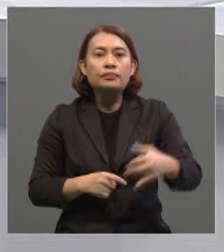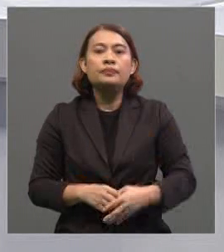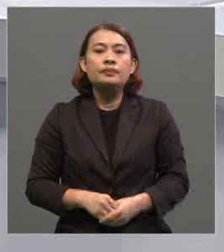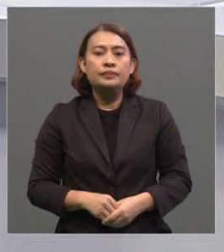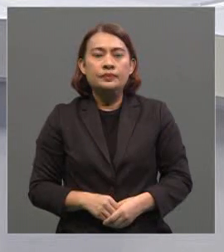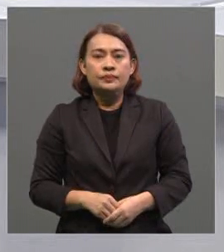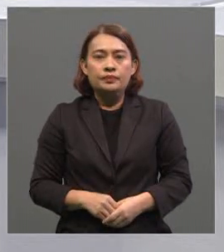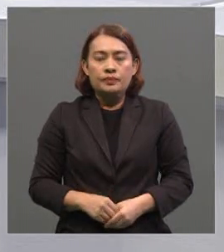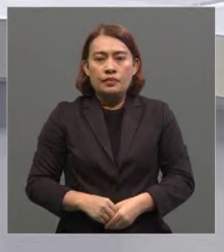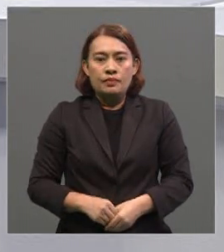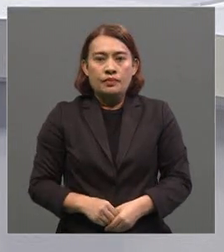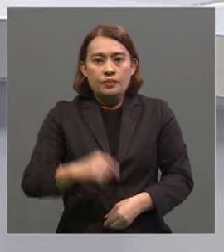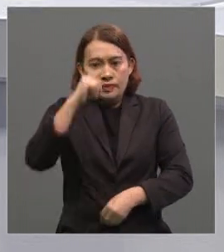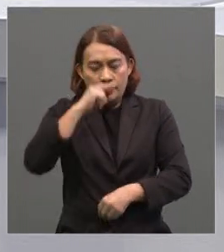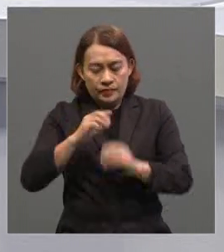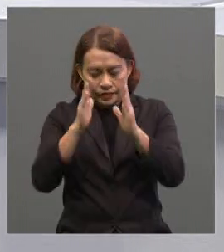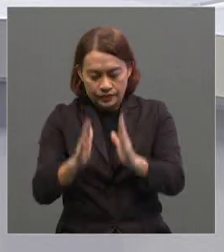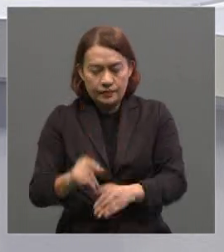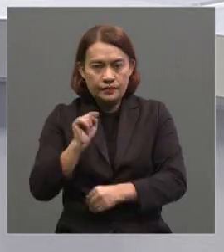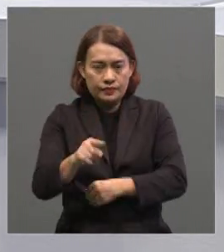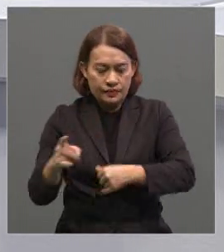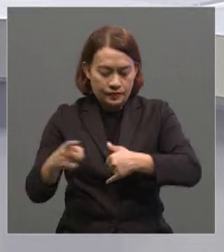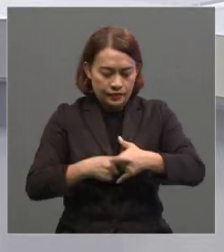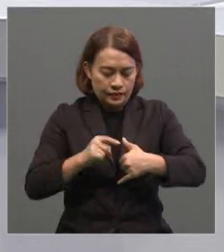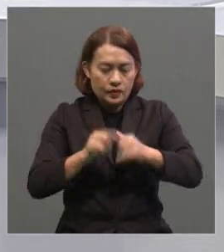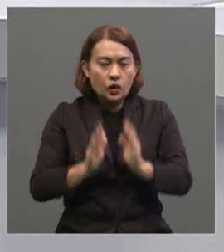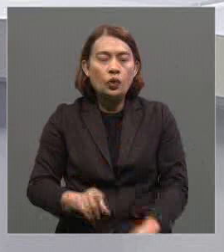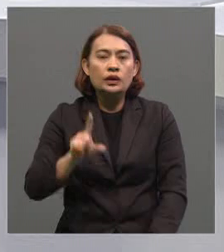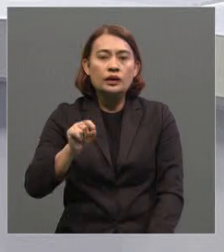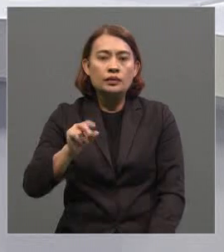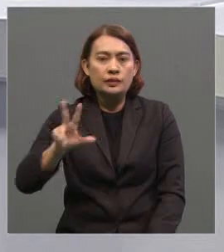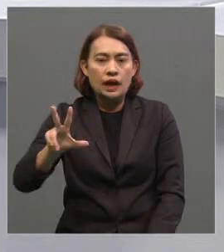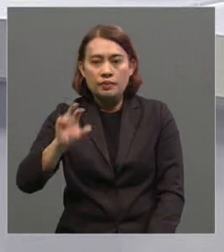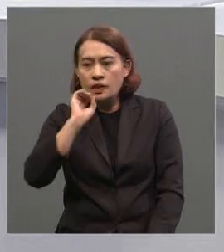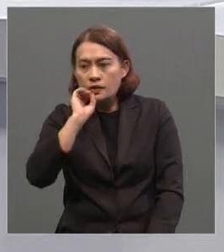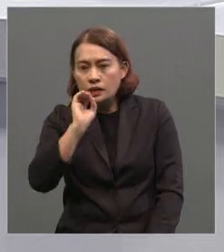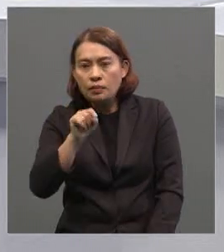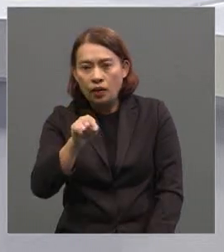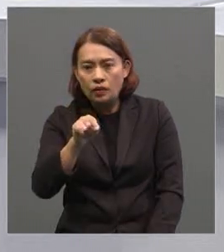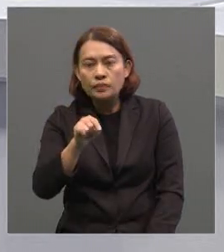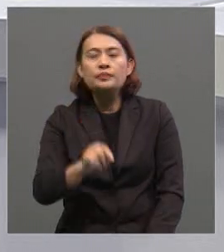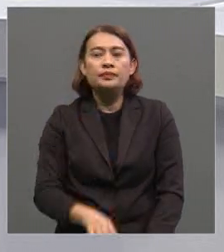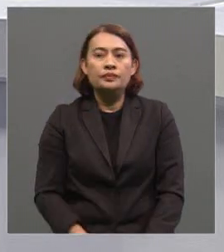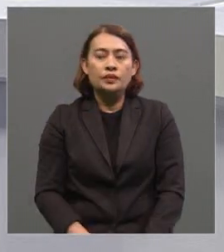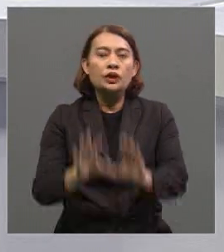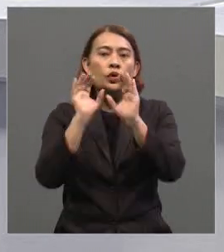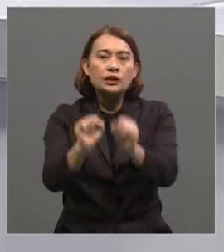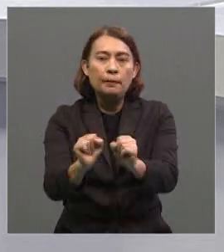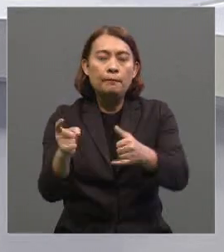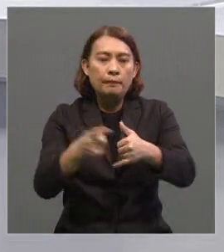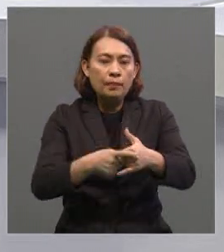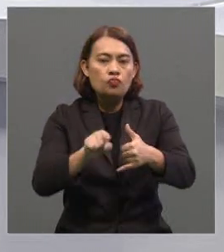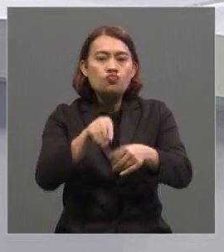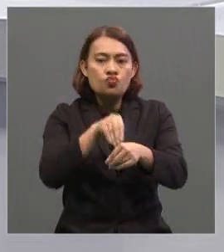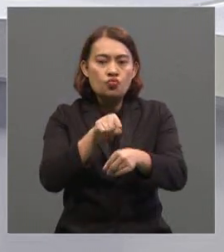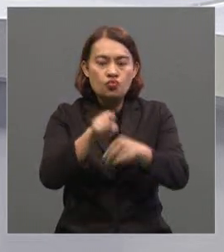และพูดถึงตัวประกันไทยแล้วนะครับสำหรับตัวประกันคนไทยทั้งหมดทั้ง23คนที่เราได้แจ้งไปเมื่อสักครู่นี้นะครับรัฐบาลเองก็ได้